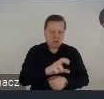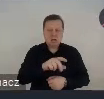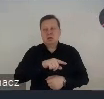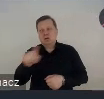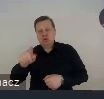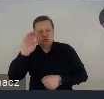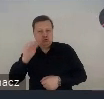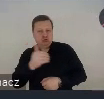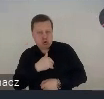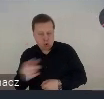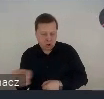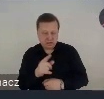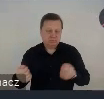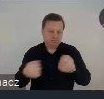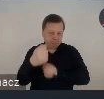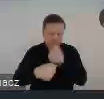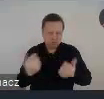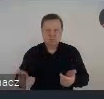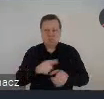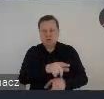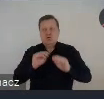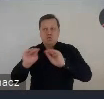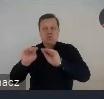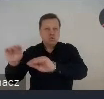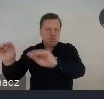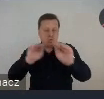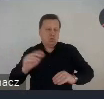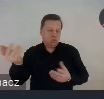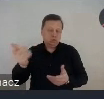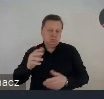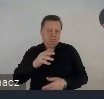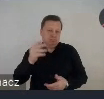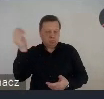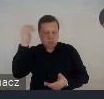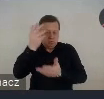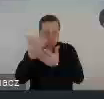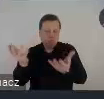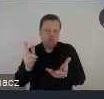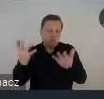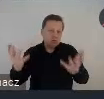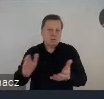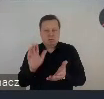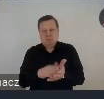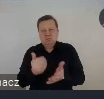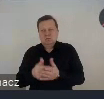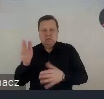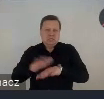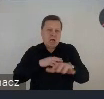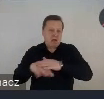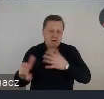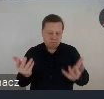ogólnie prowadzenie właśnie nauki uczniów, którzy chcieliby kształcić się w